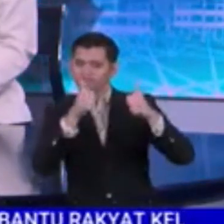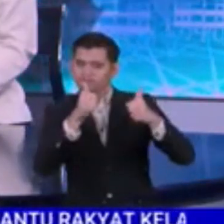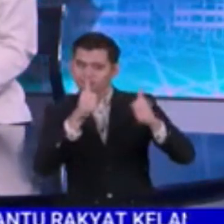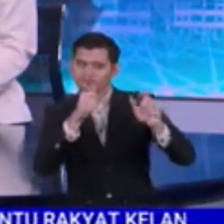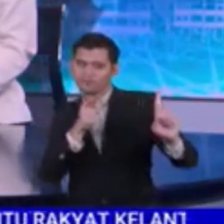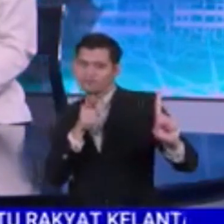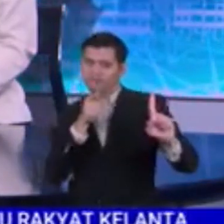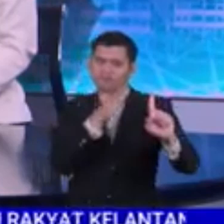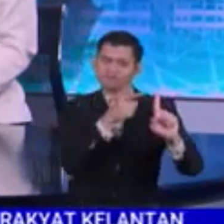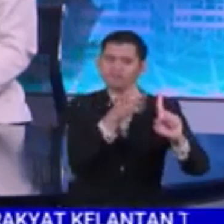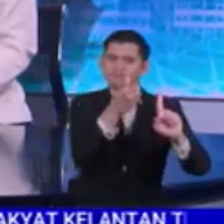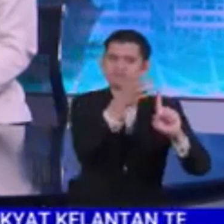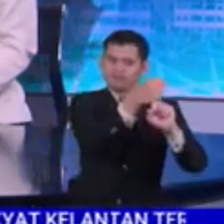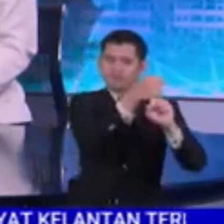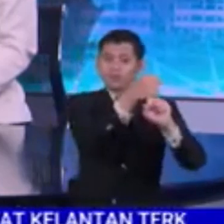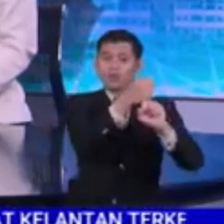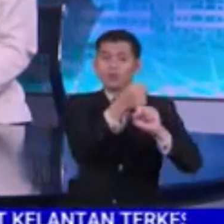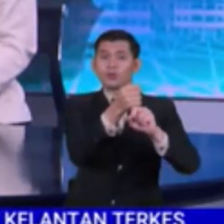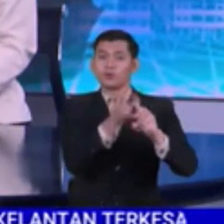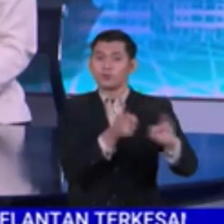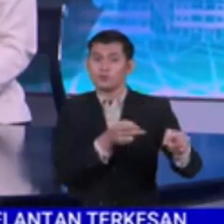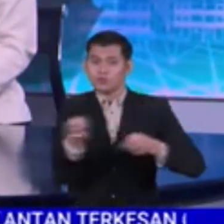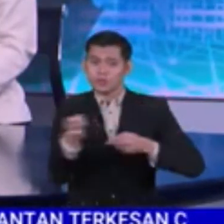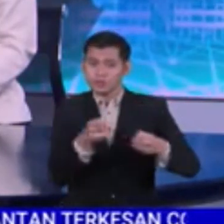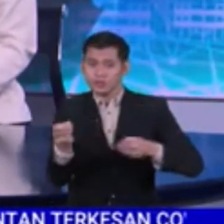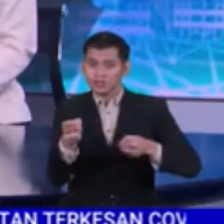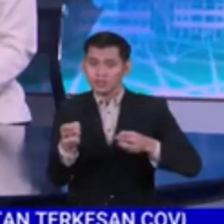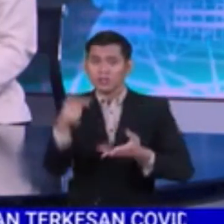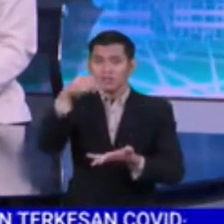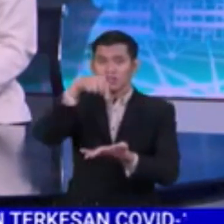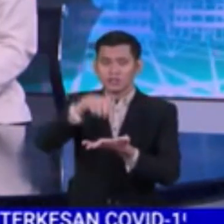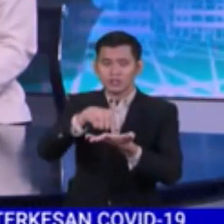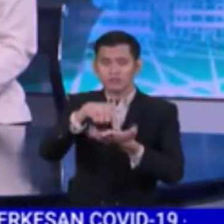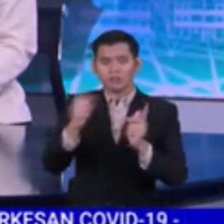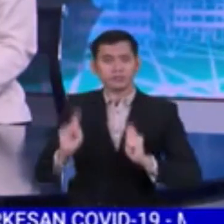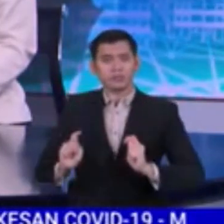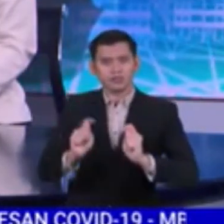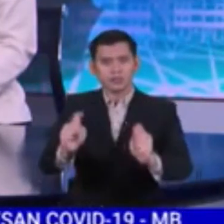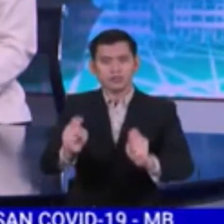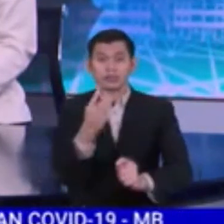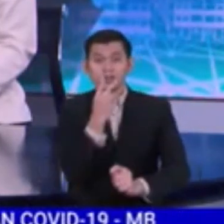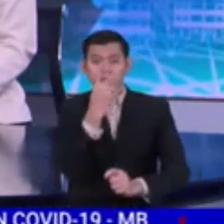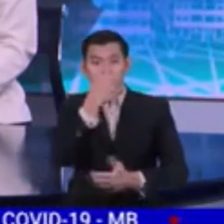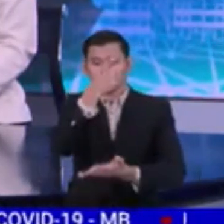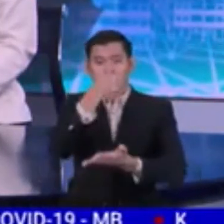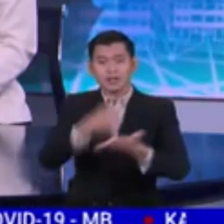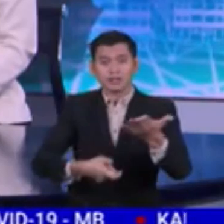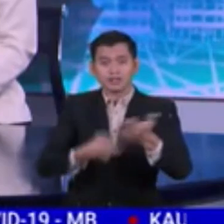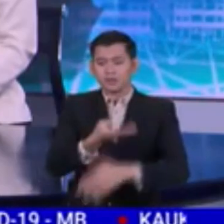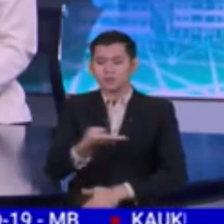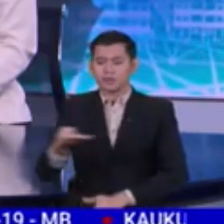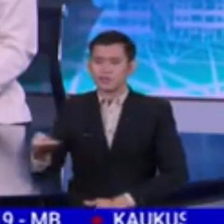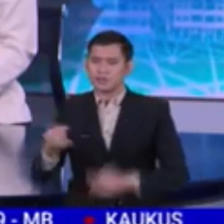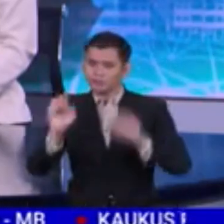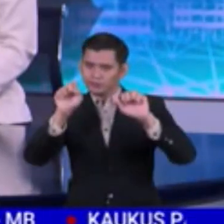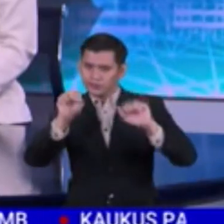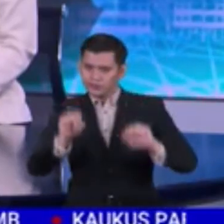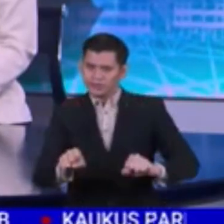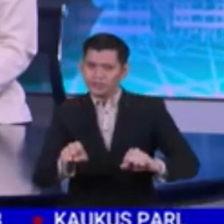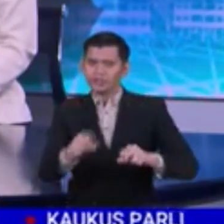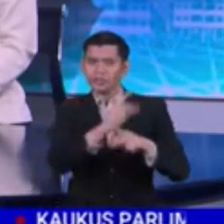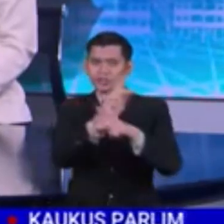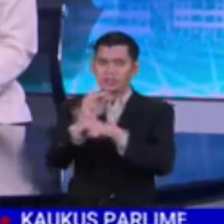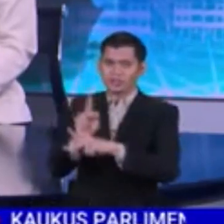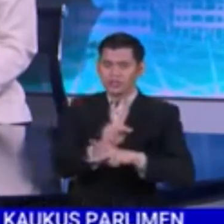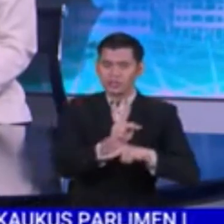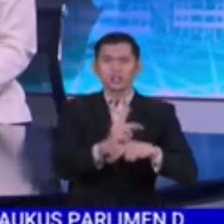mencapai matlamat utamanya. Intervensi jangka pendek itu juga bertindak menstabilkan harga barang yang membelenggu rakyat